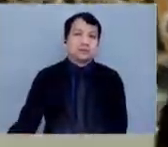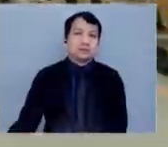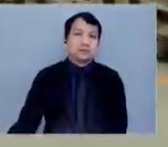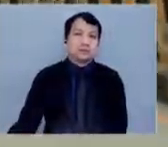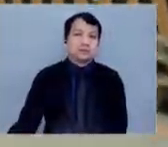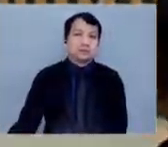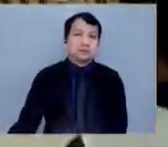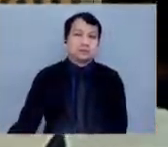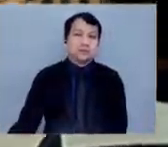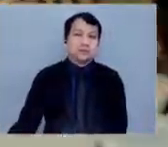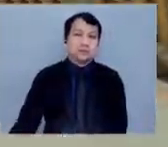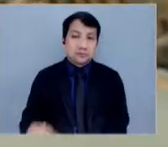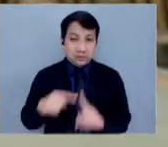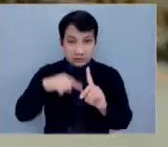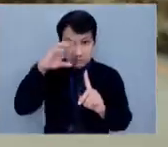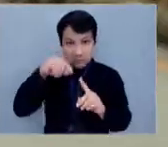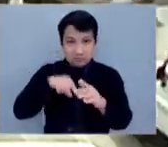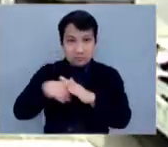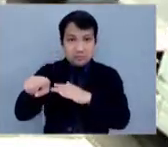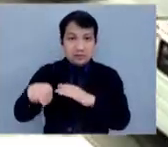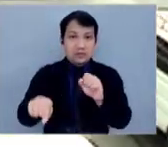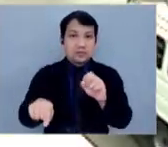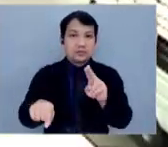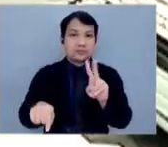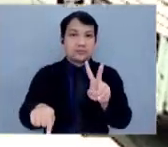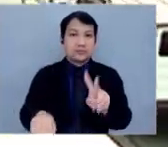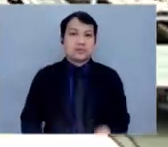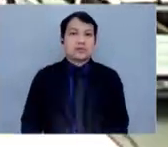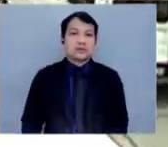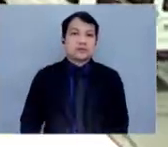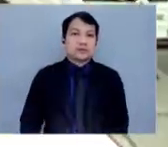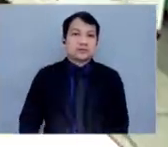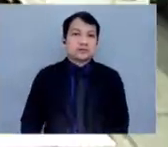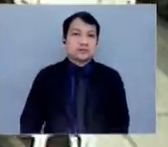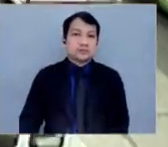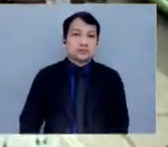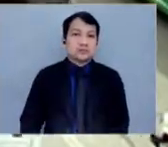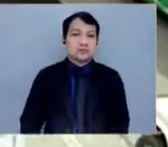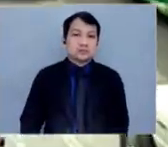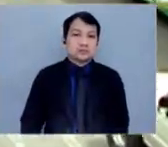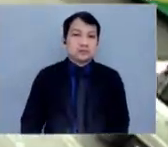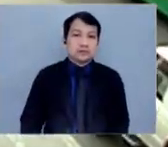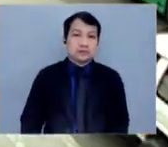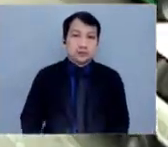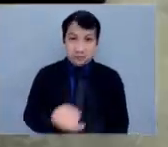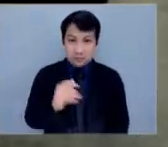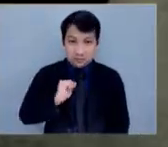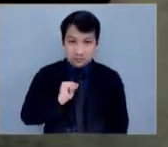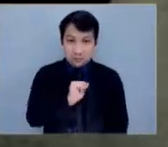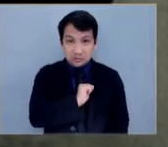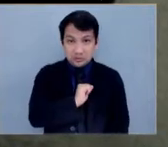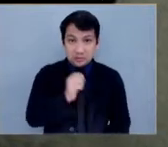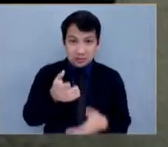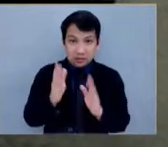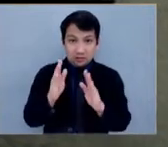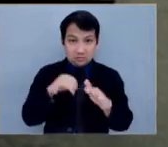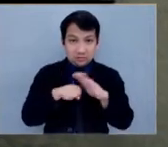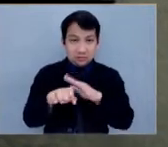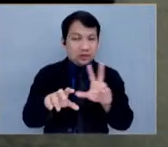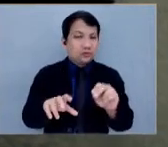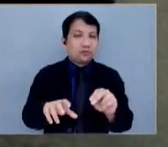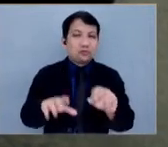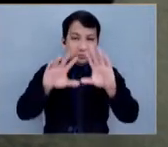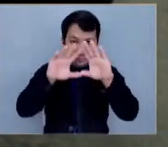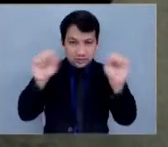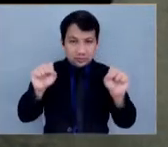Biglang humarurot palayo ang SUV. Hindi kabilang ang mga senador sa mga pinapayagang dumaan sa busway. Tanging Pangulo,